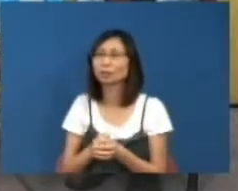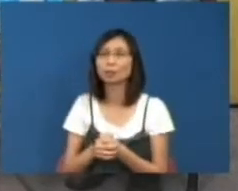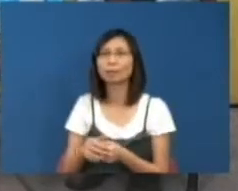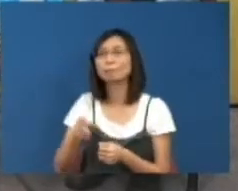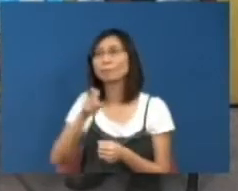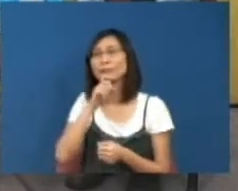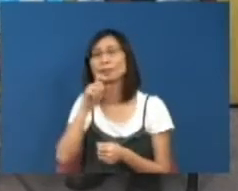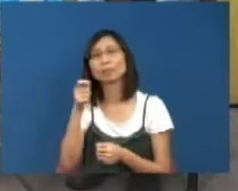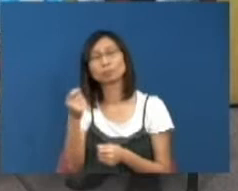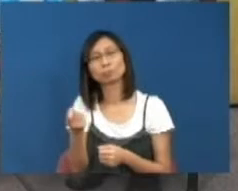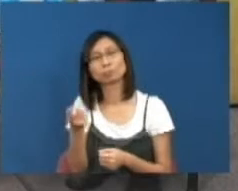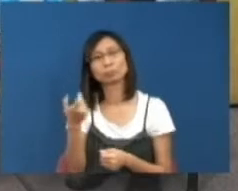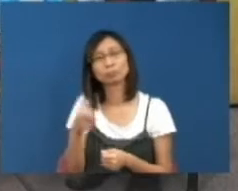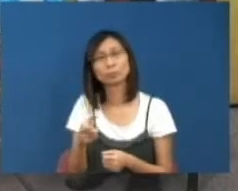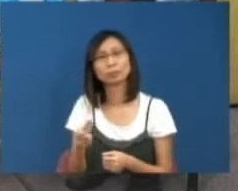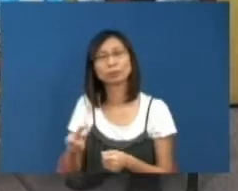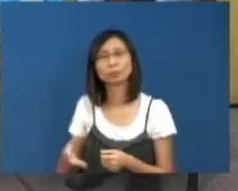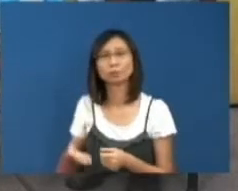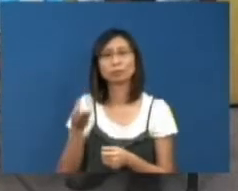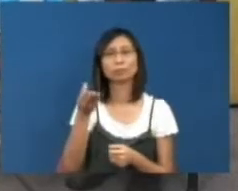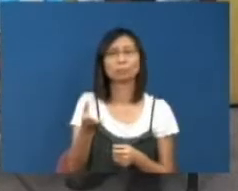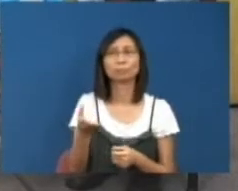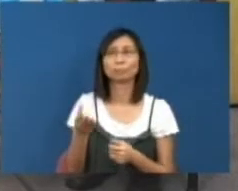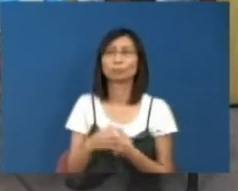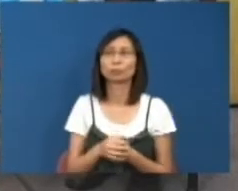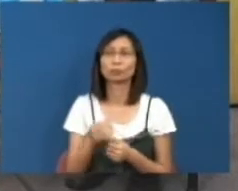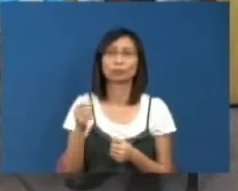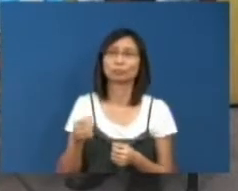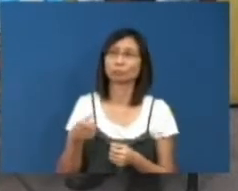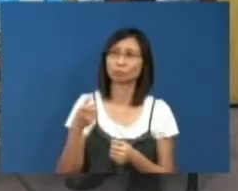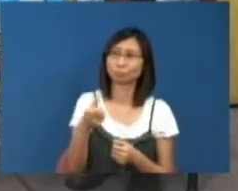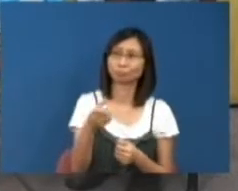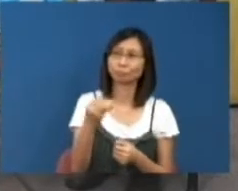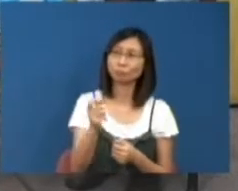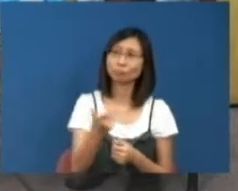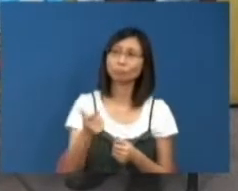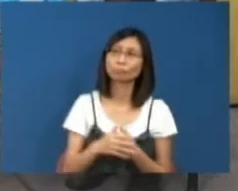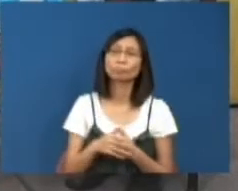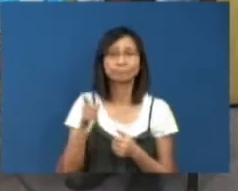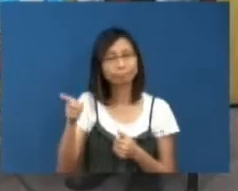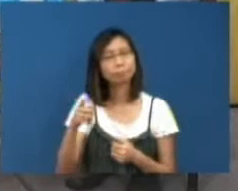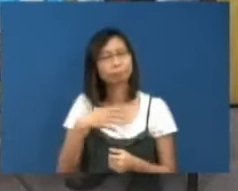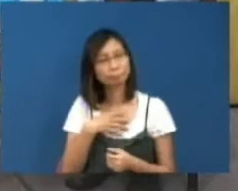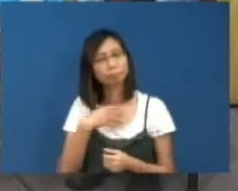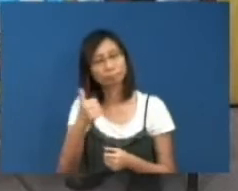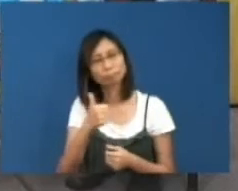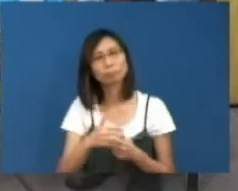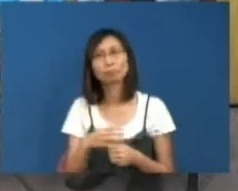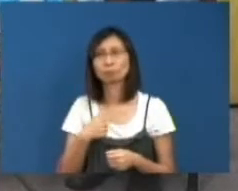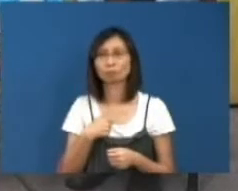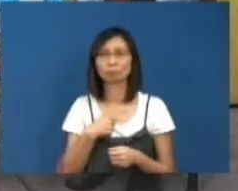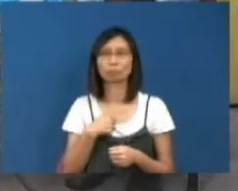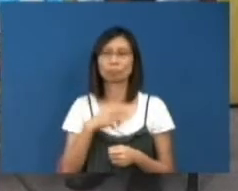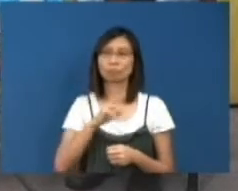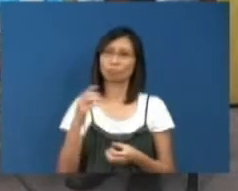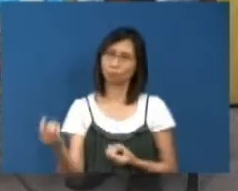使，你就可以使多啲咁嘅態度。即係我覺得呢樣嘢就 呢個感覺完全係好正確啊！因為我亦都有一個